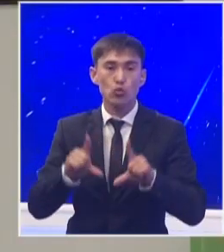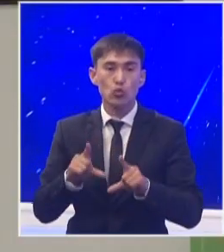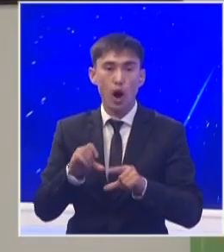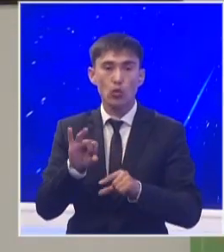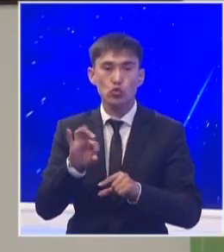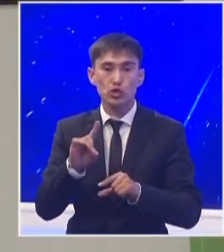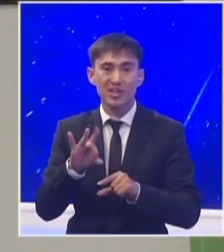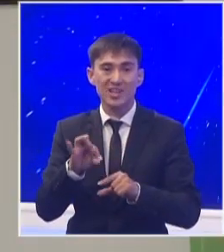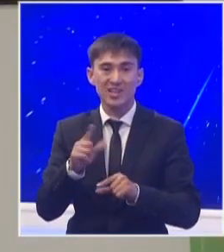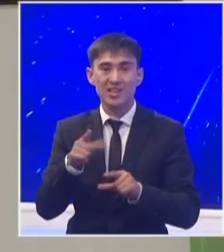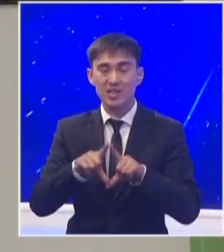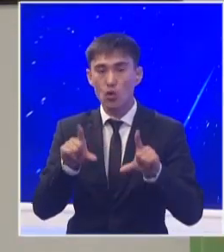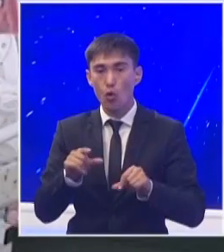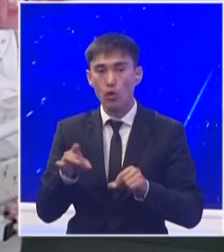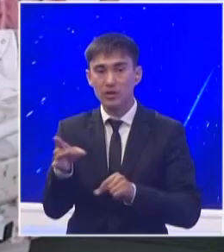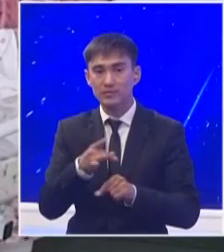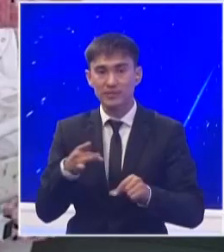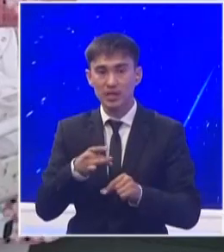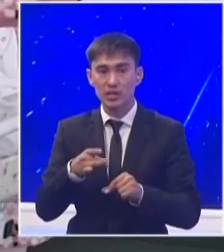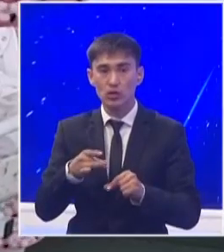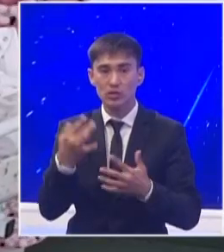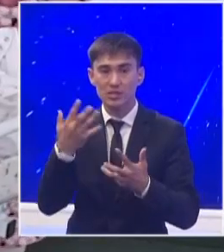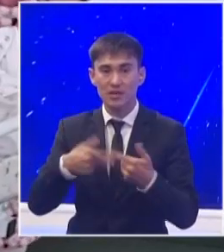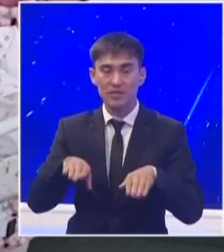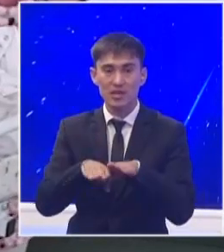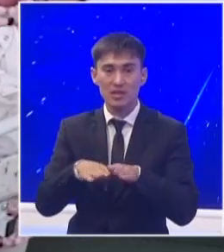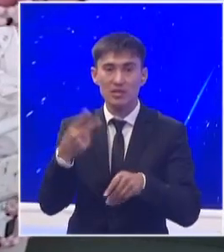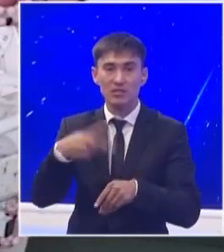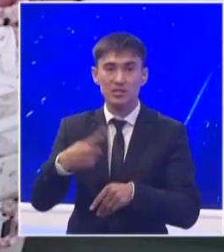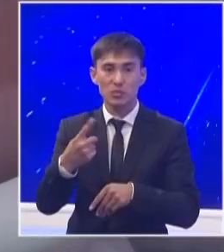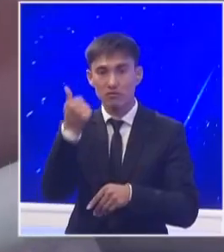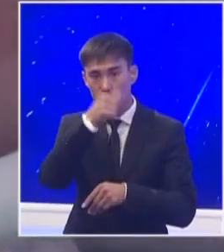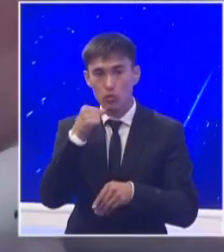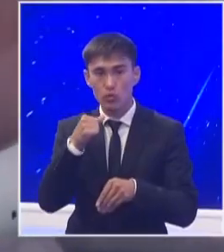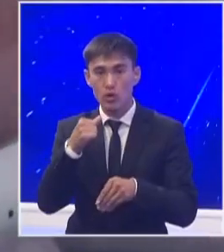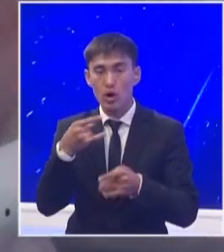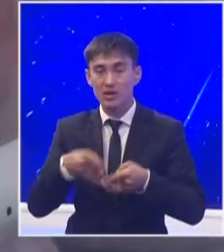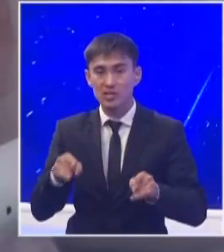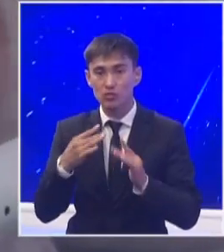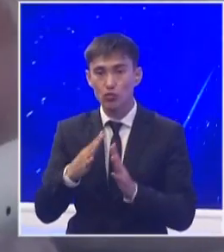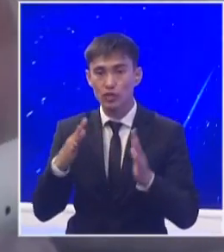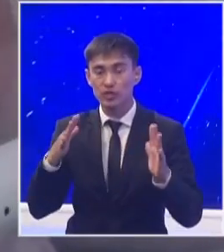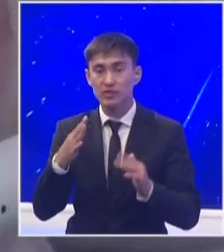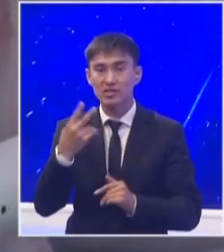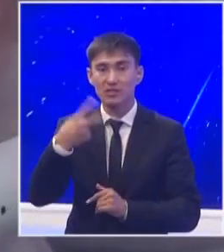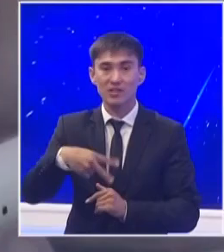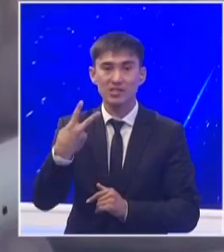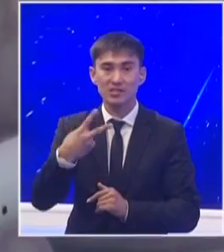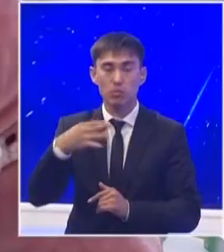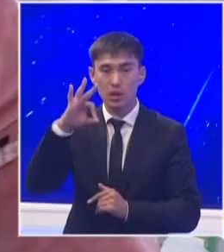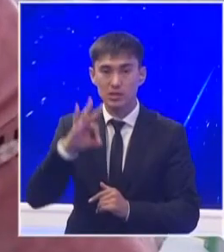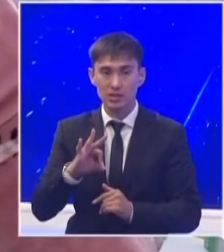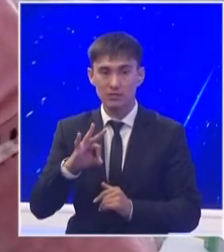отмечает демографический рост в регионе. В сравнении с 2021 годом динамика рождаемости увеличилась на 20%. Вместе с тем